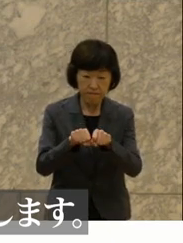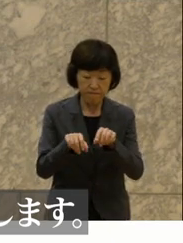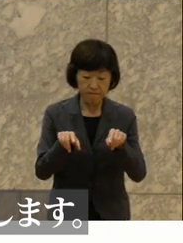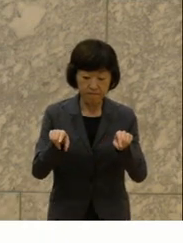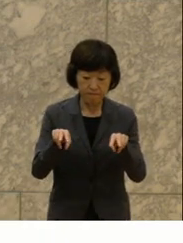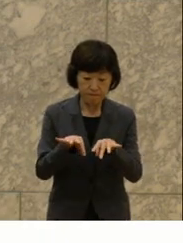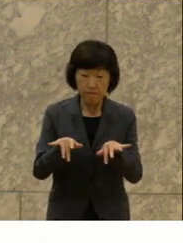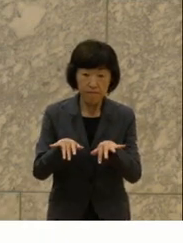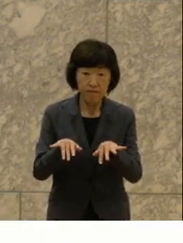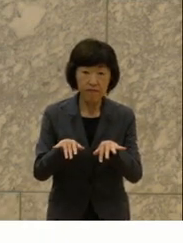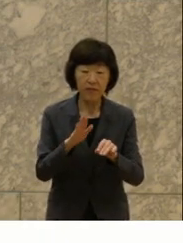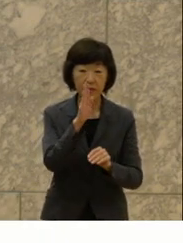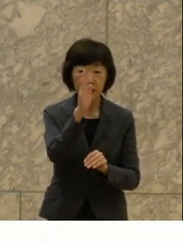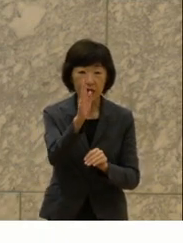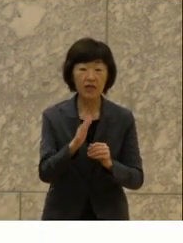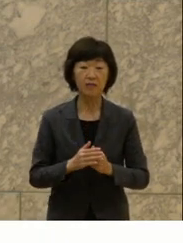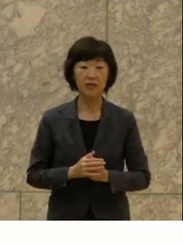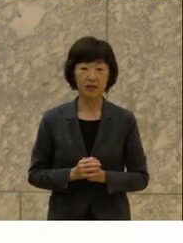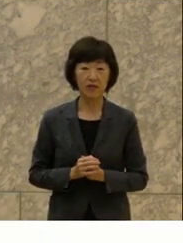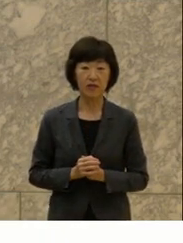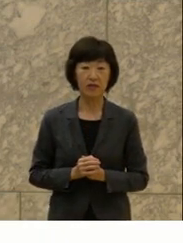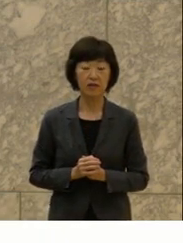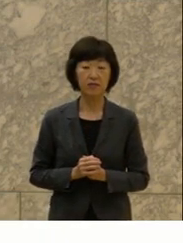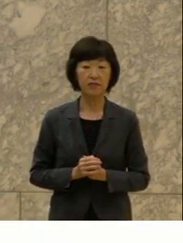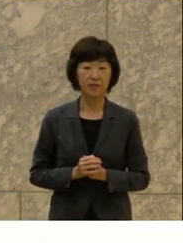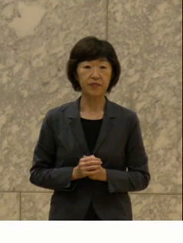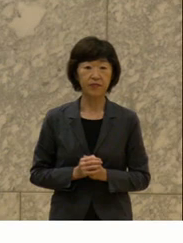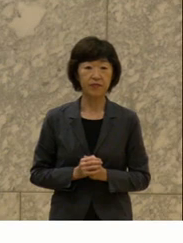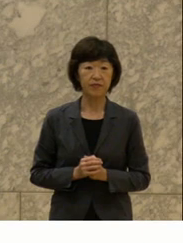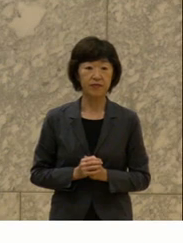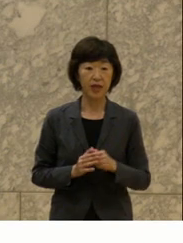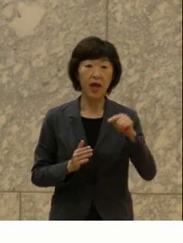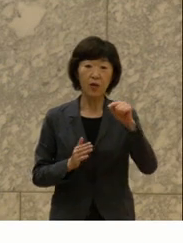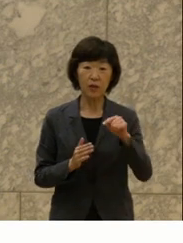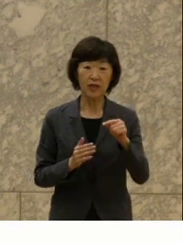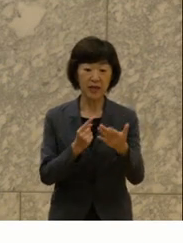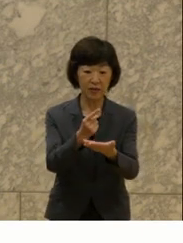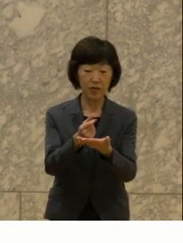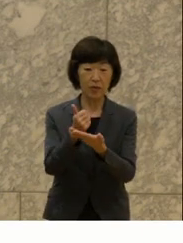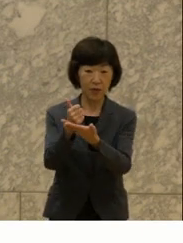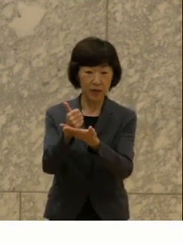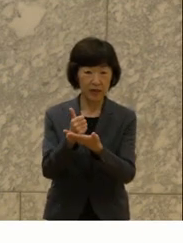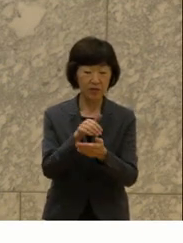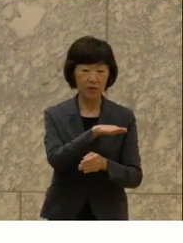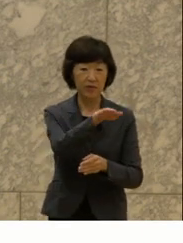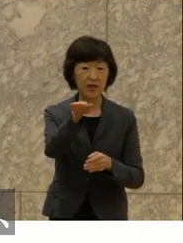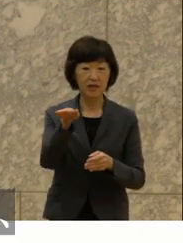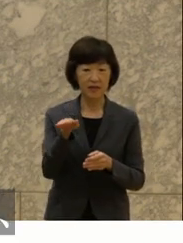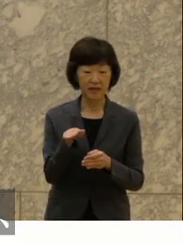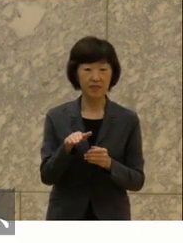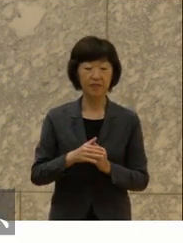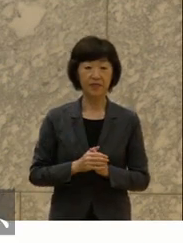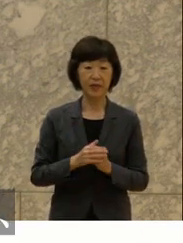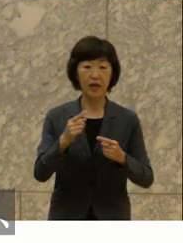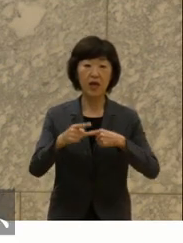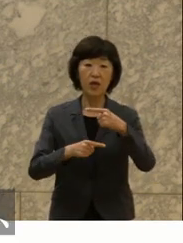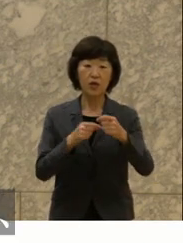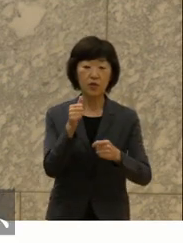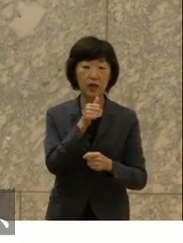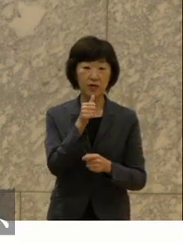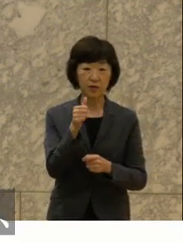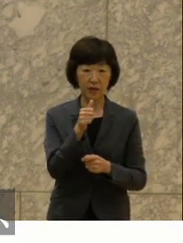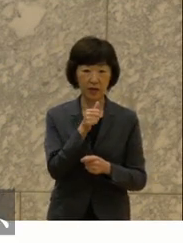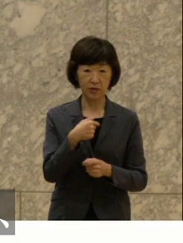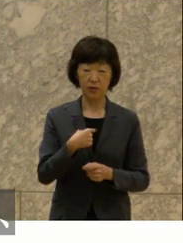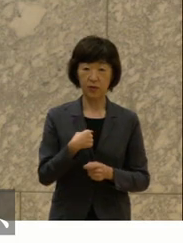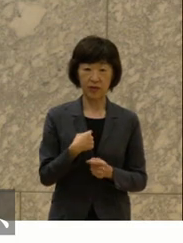いたしますまた会場にお越しのお客様にご案内申し上げます手話通訳ちょうど